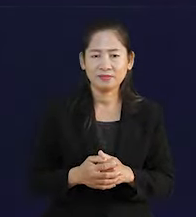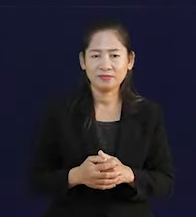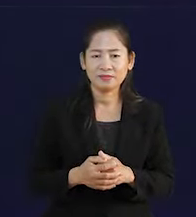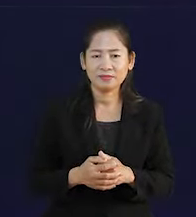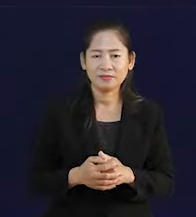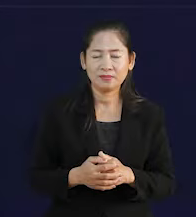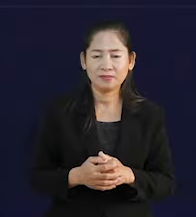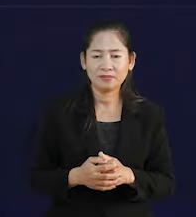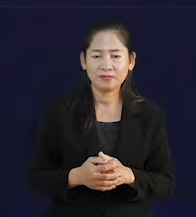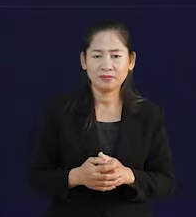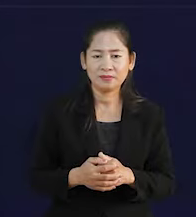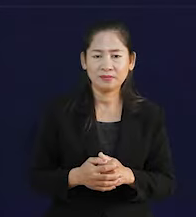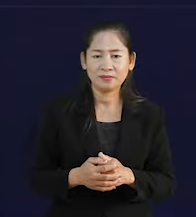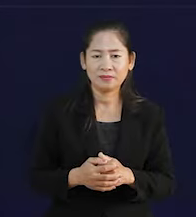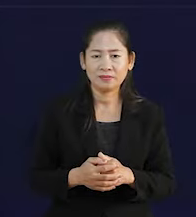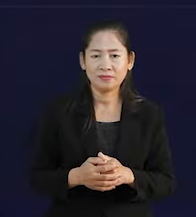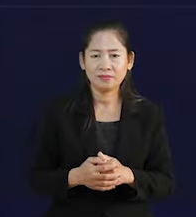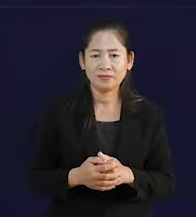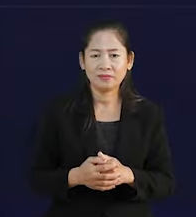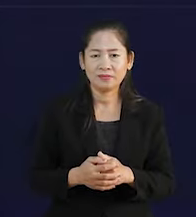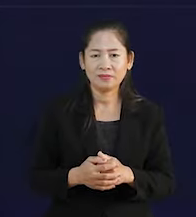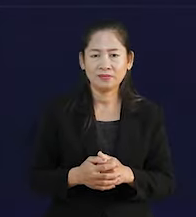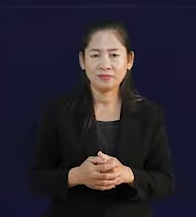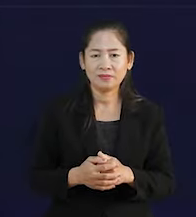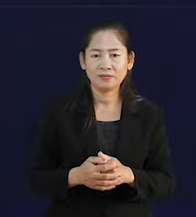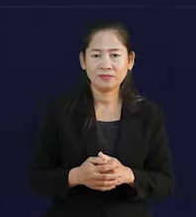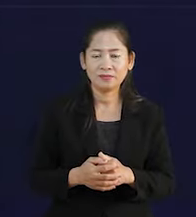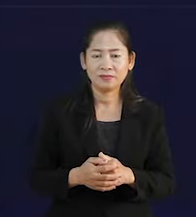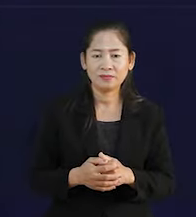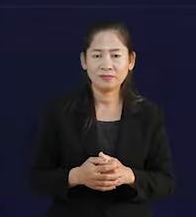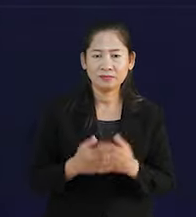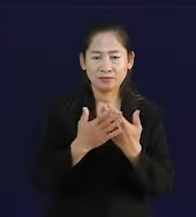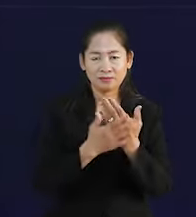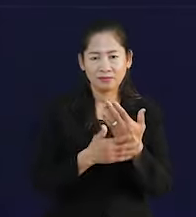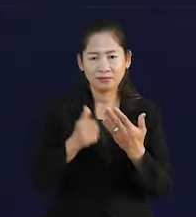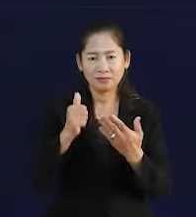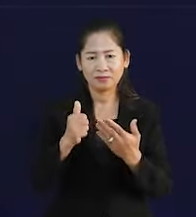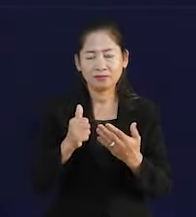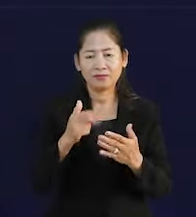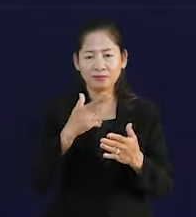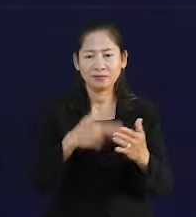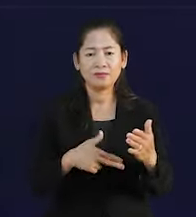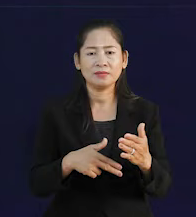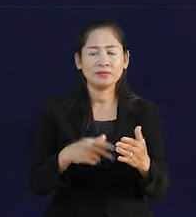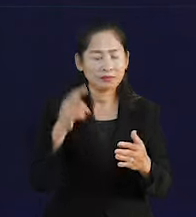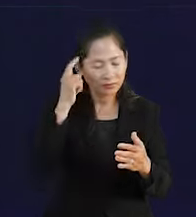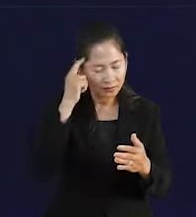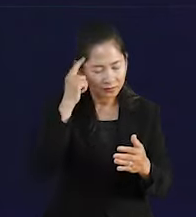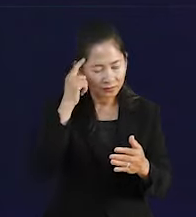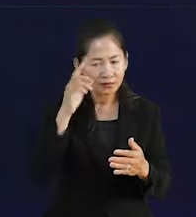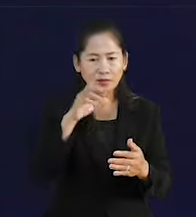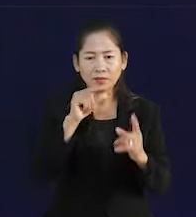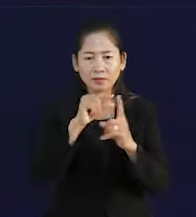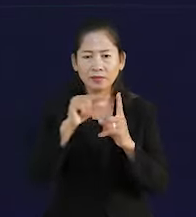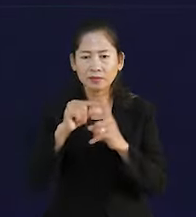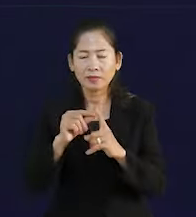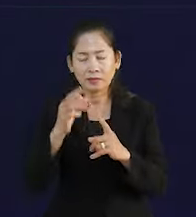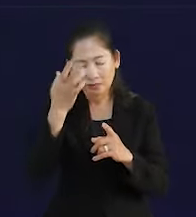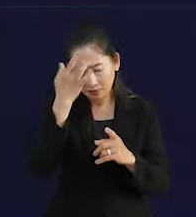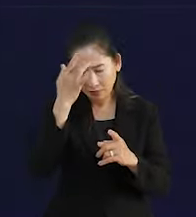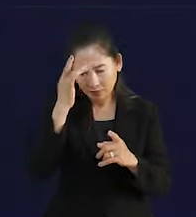ស់ចាសំនឹងអីគេកូនសំនឹងអីយើងត្រូវចេះខ្លែមពីណាឲ្យ